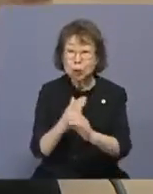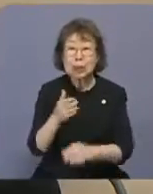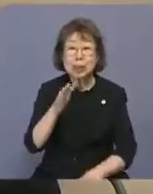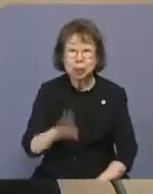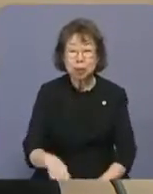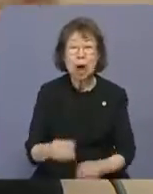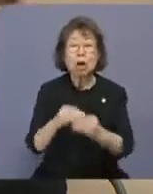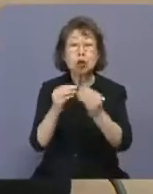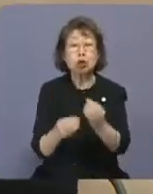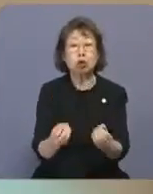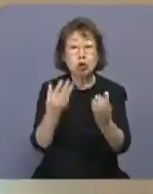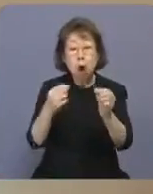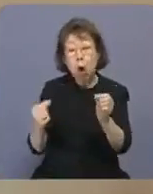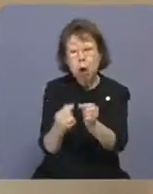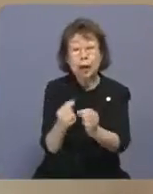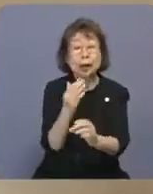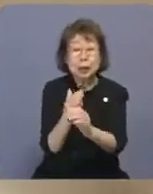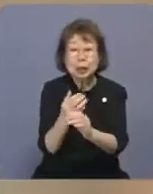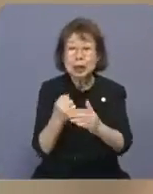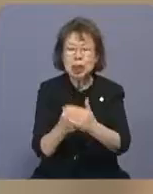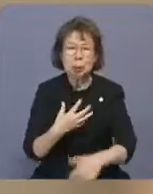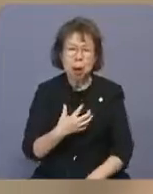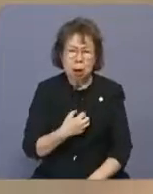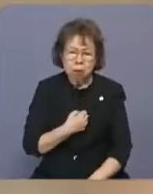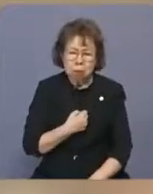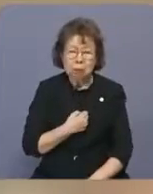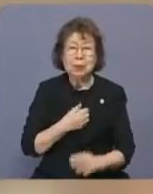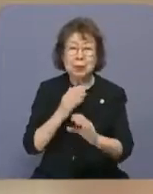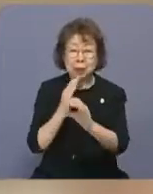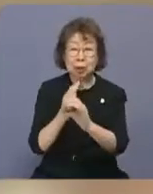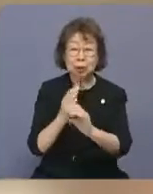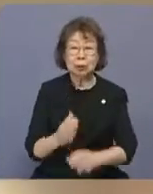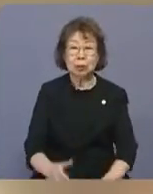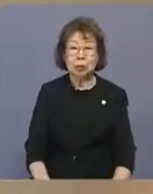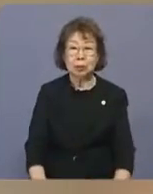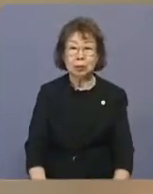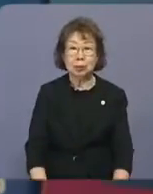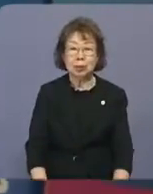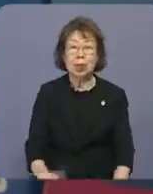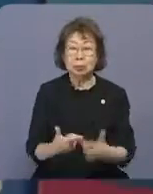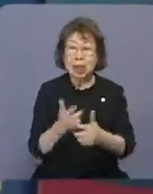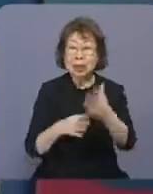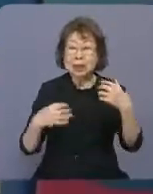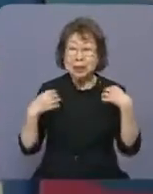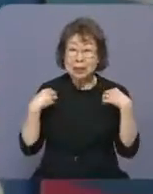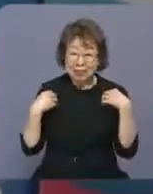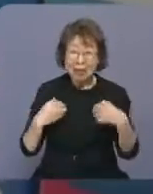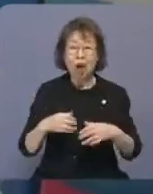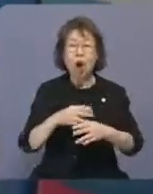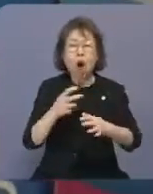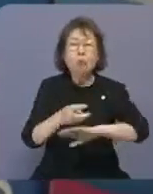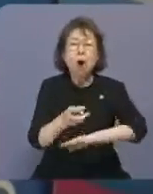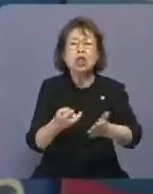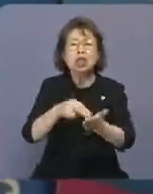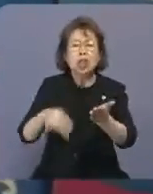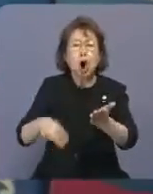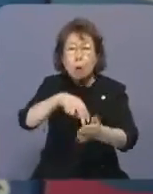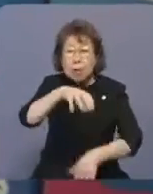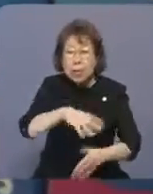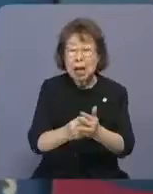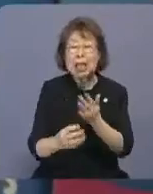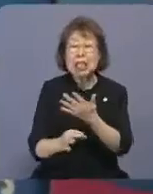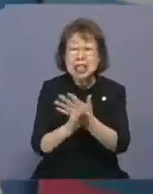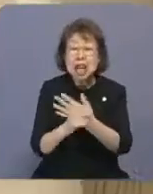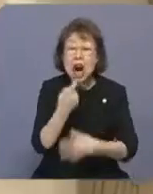추석 연휴를 앞두고 있는 만큼 긴장할 수밖에 없습니다 부산 씨는 부산 서부 버스터미널 인근 인시